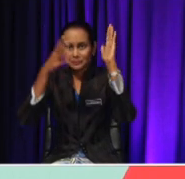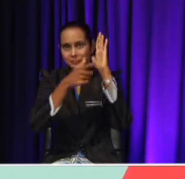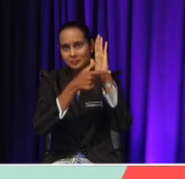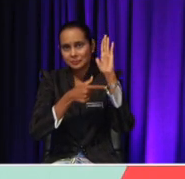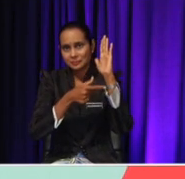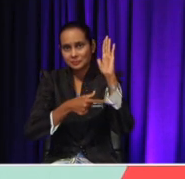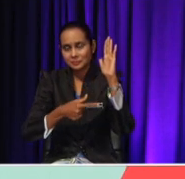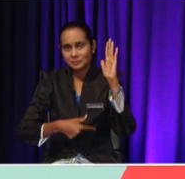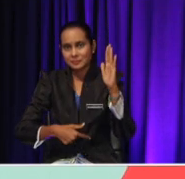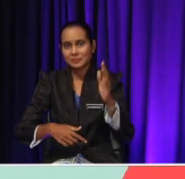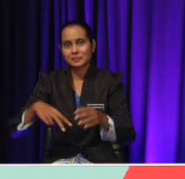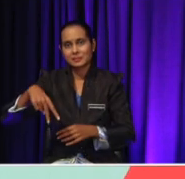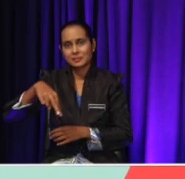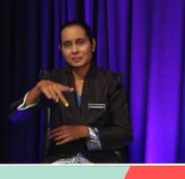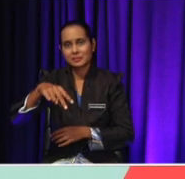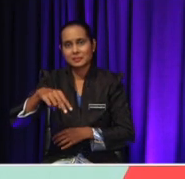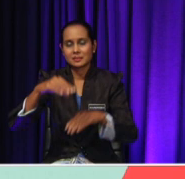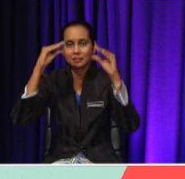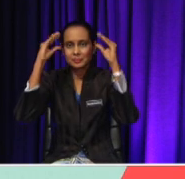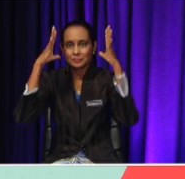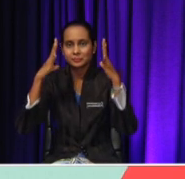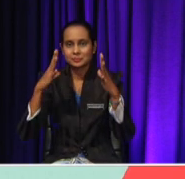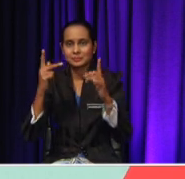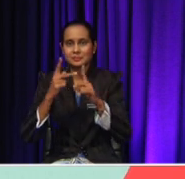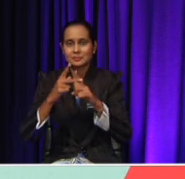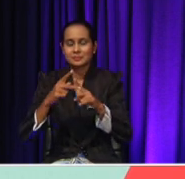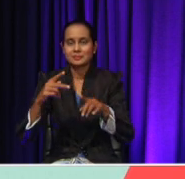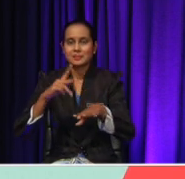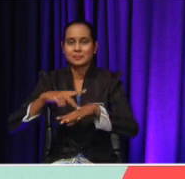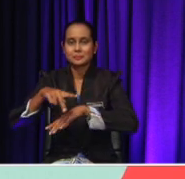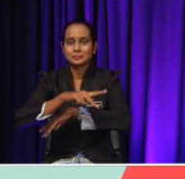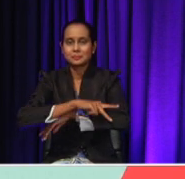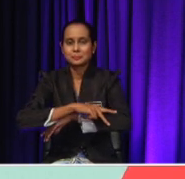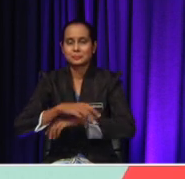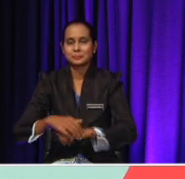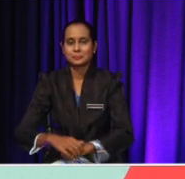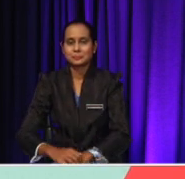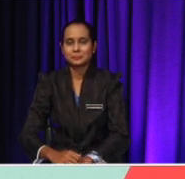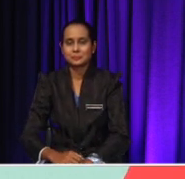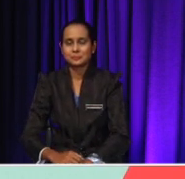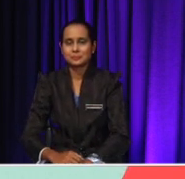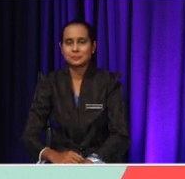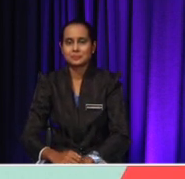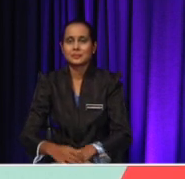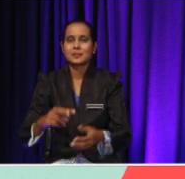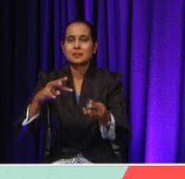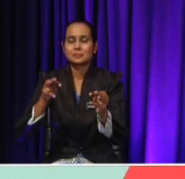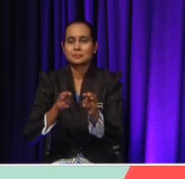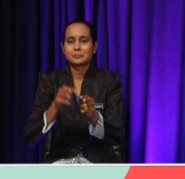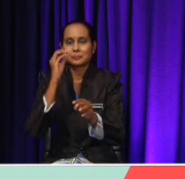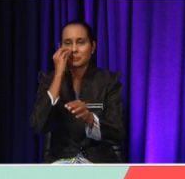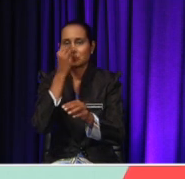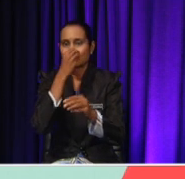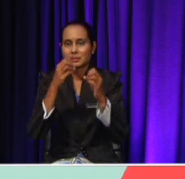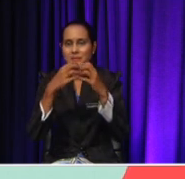ah berguru kepalang ajar ibarat bunga kembang tak jadi nah